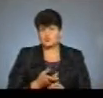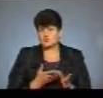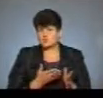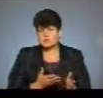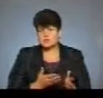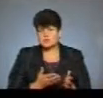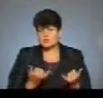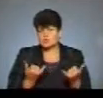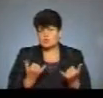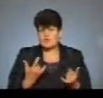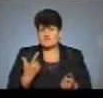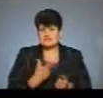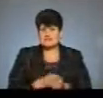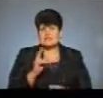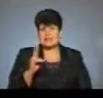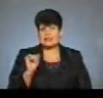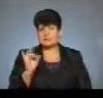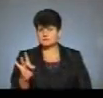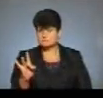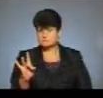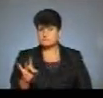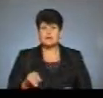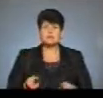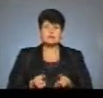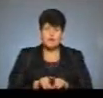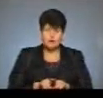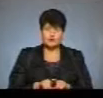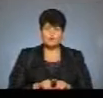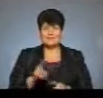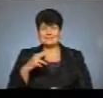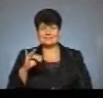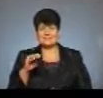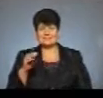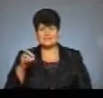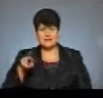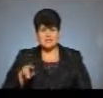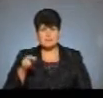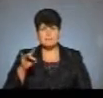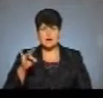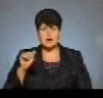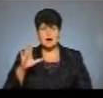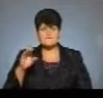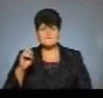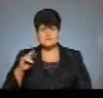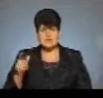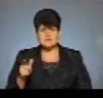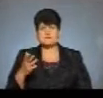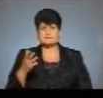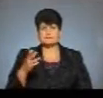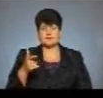є вакцинація від кору, також від дифтерії, правцю, гемофільна